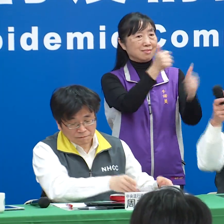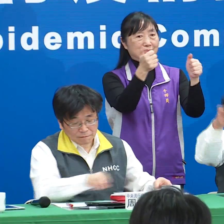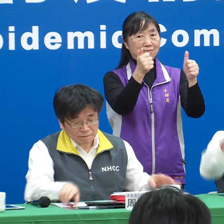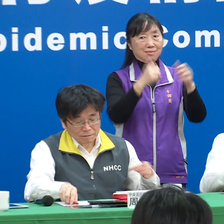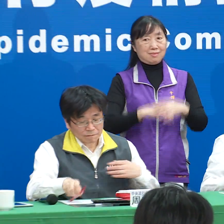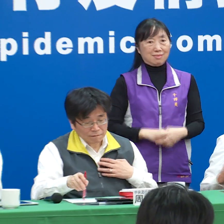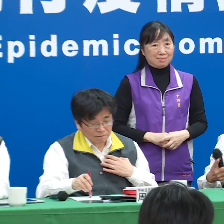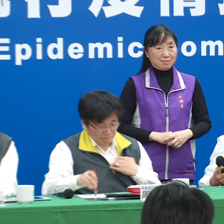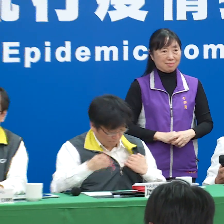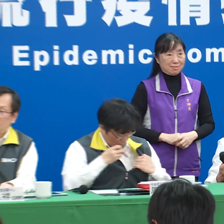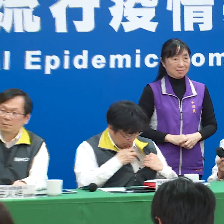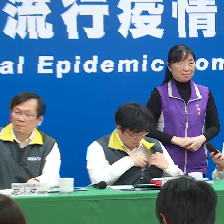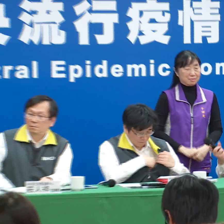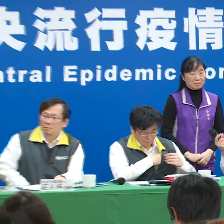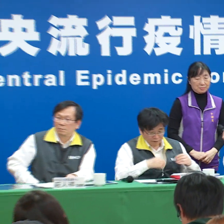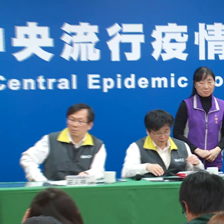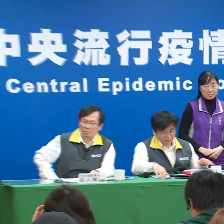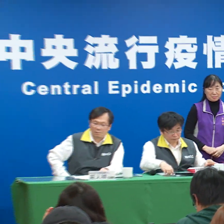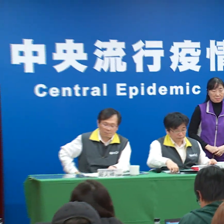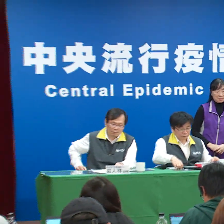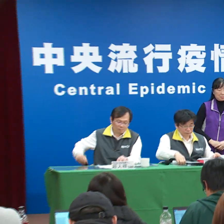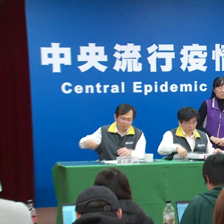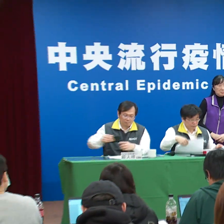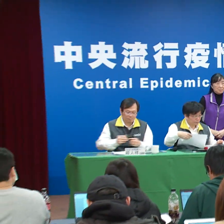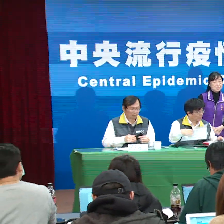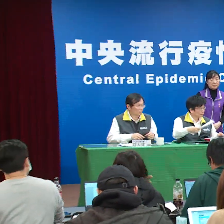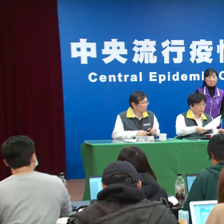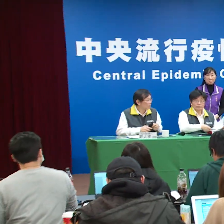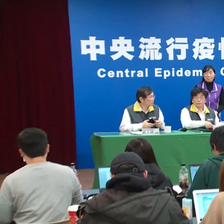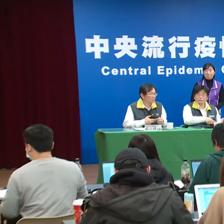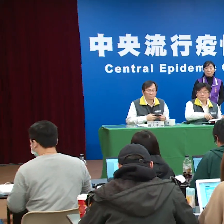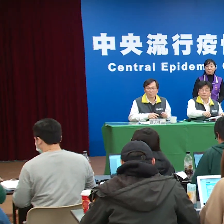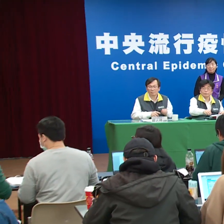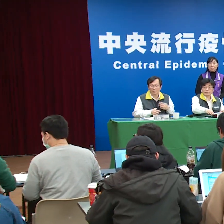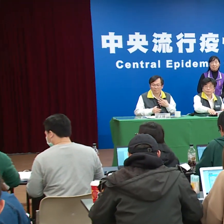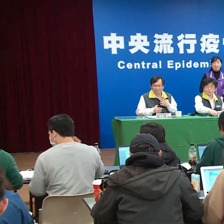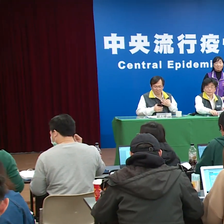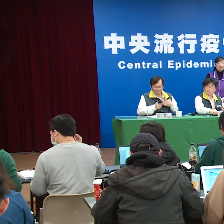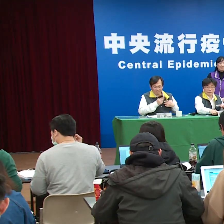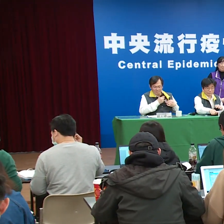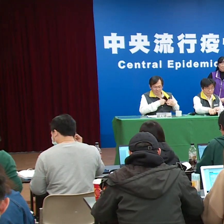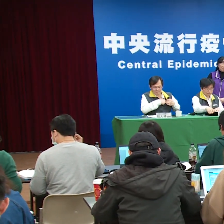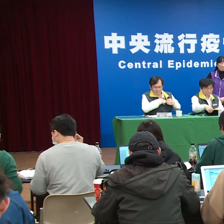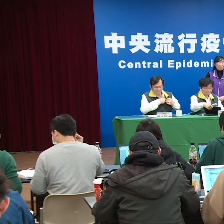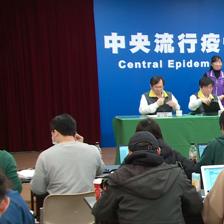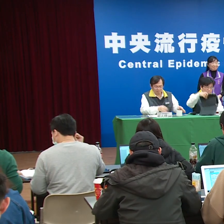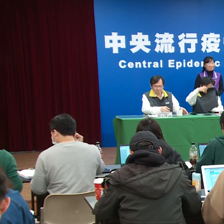都正在医院隔离检验中。新唐人亚太电视胡宗翰、叶云如，台湾台北报道。